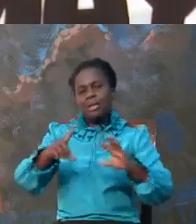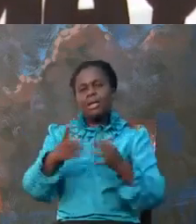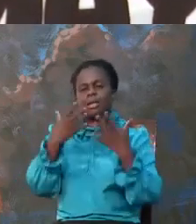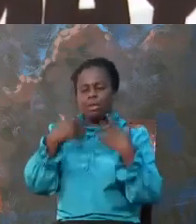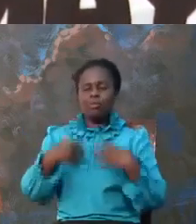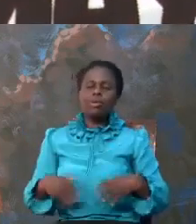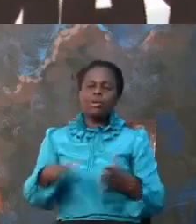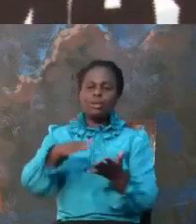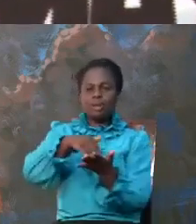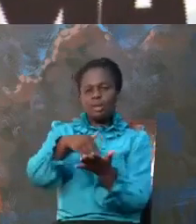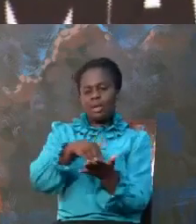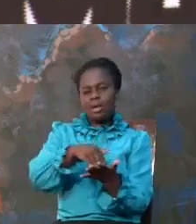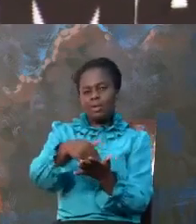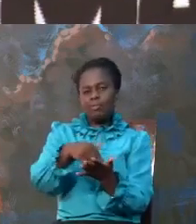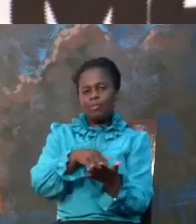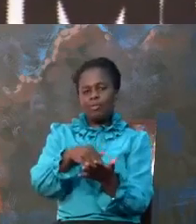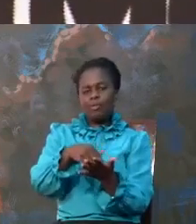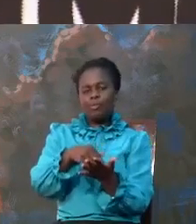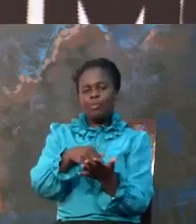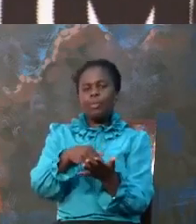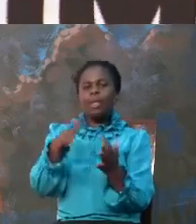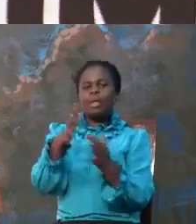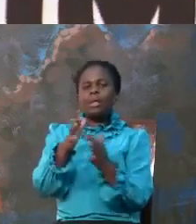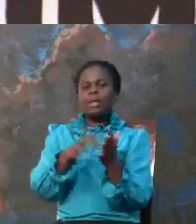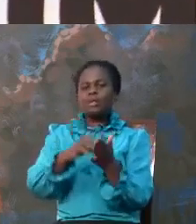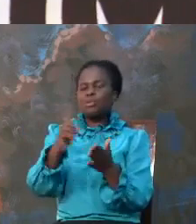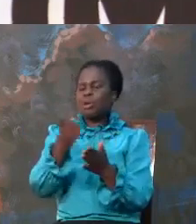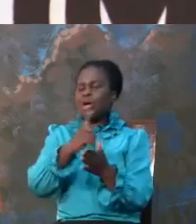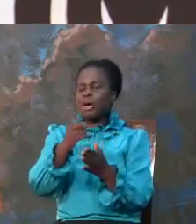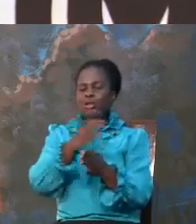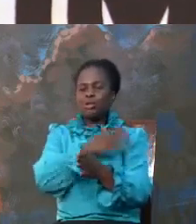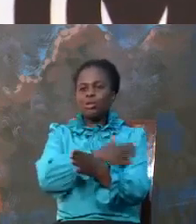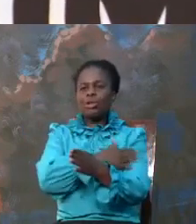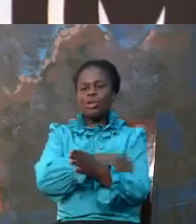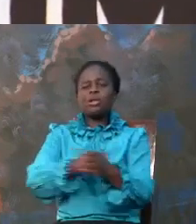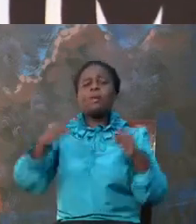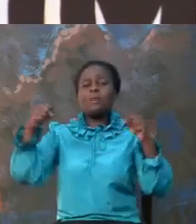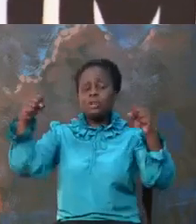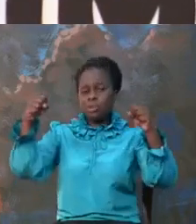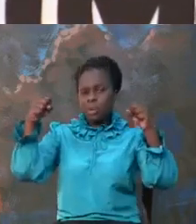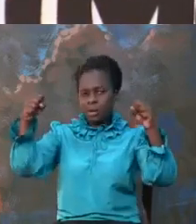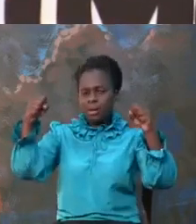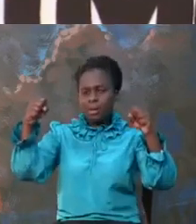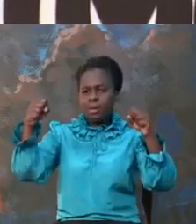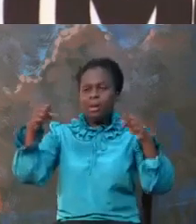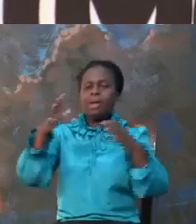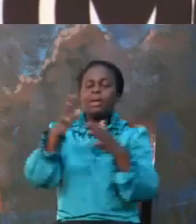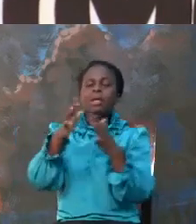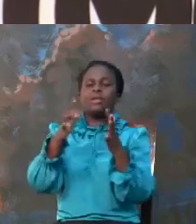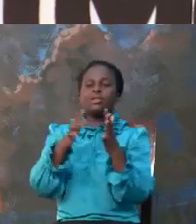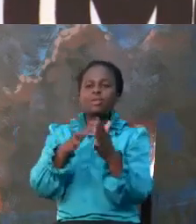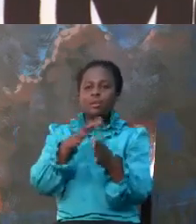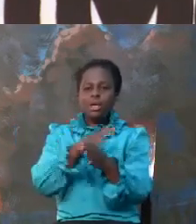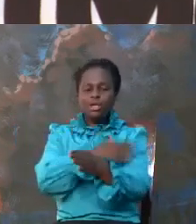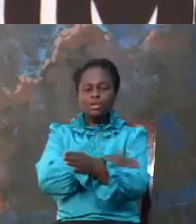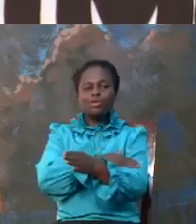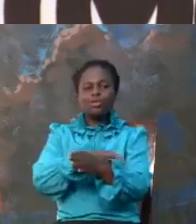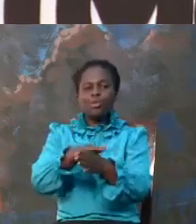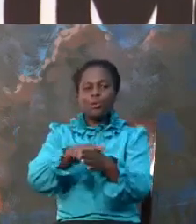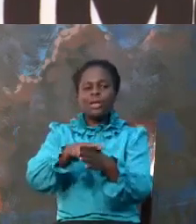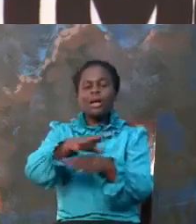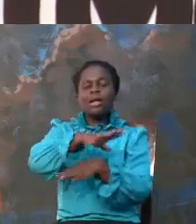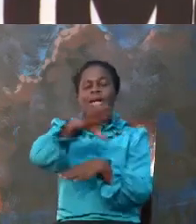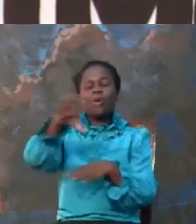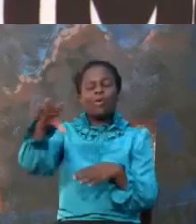Yesu hashughuliki na machampion. Hashughuliki na washujaa, heroes. Yesu anashughulika na wote wanaotambua ya